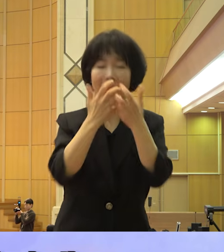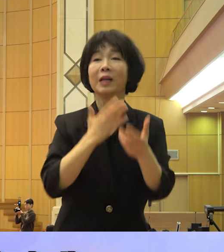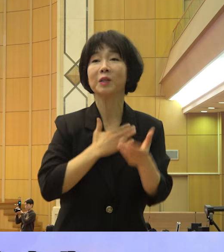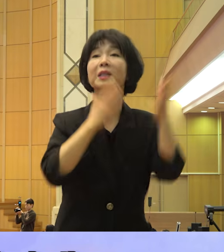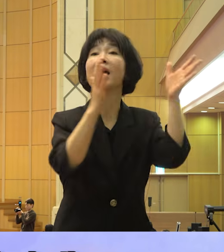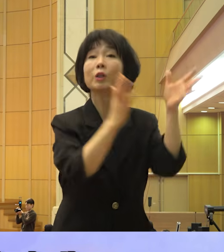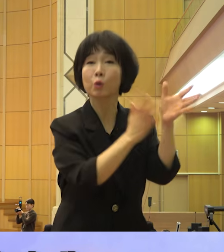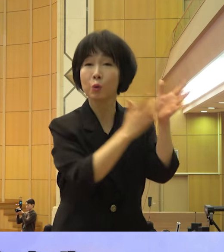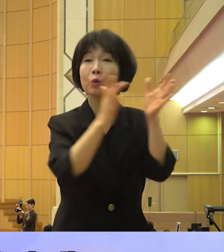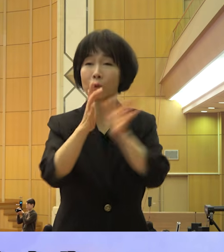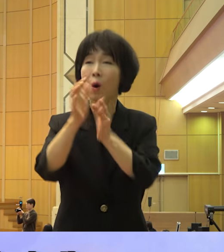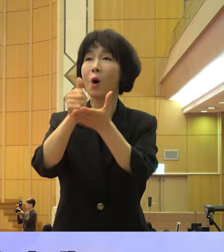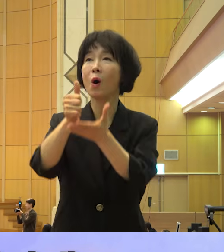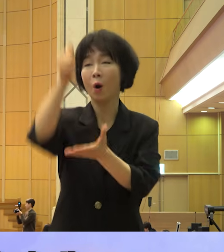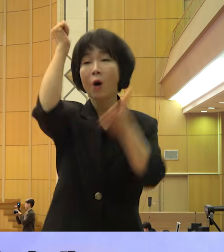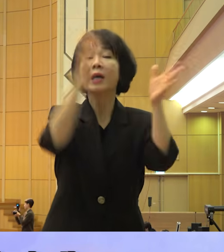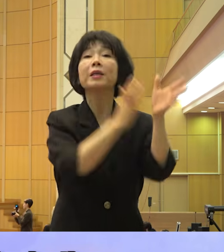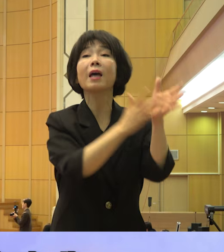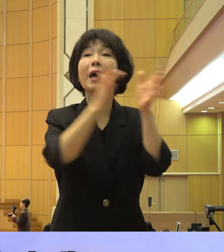충만하네. 난